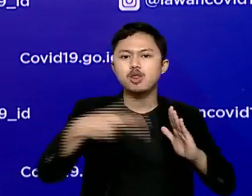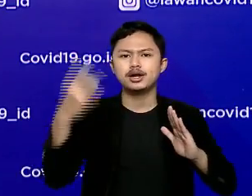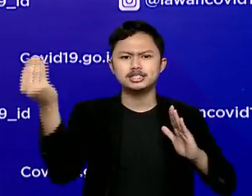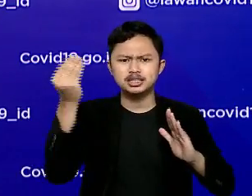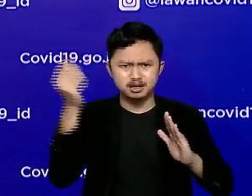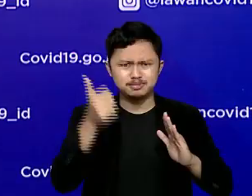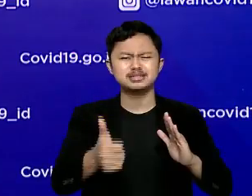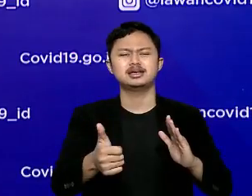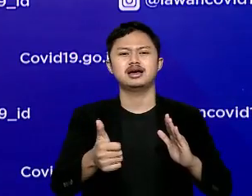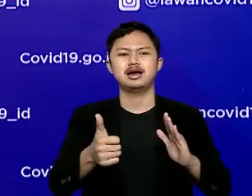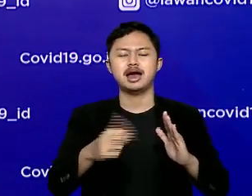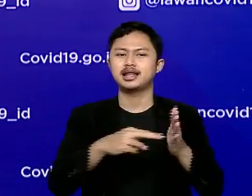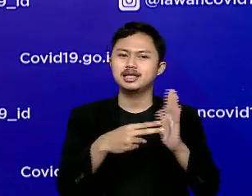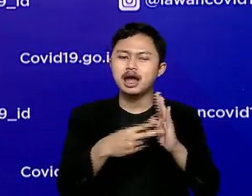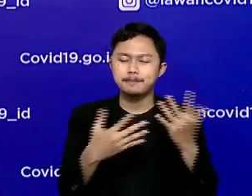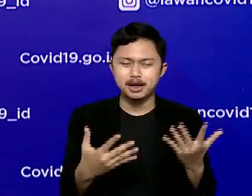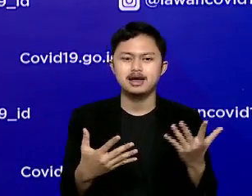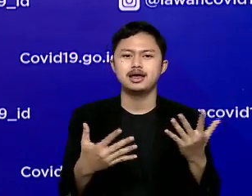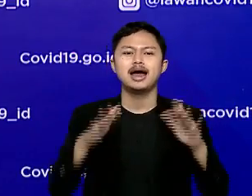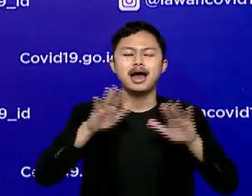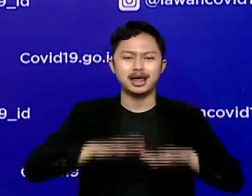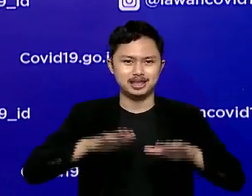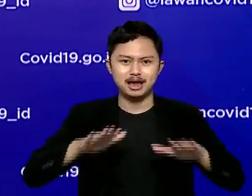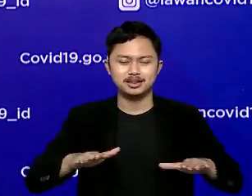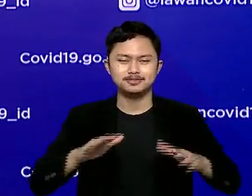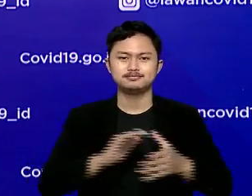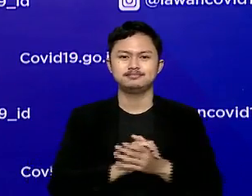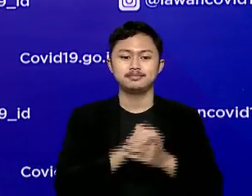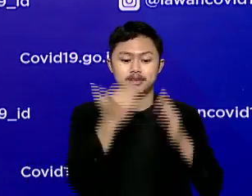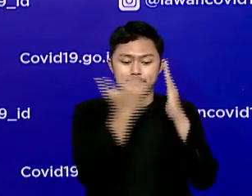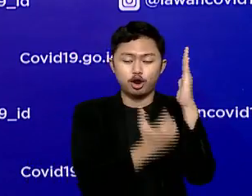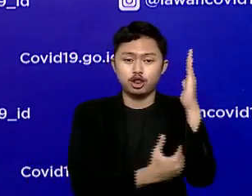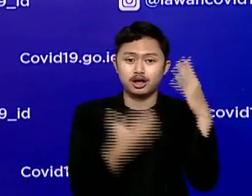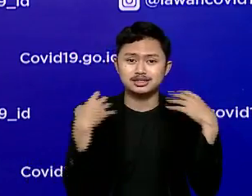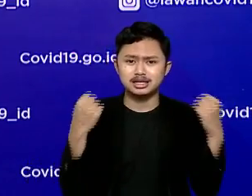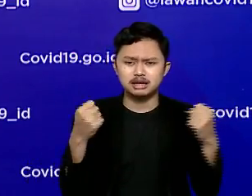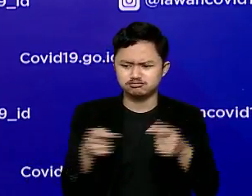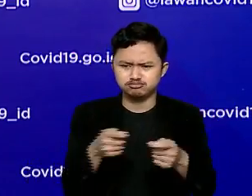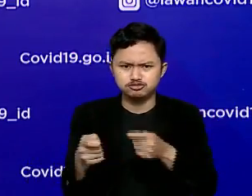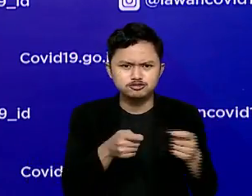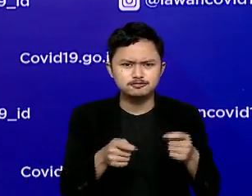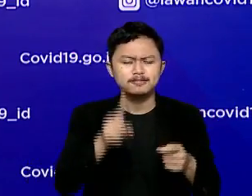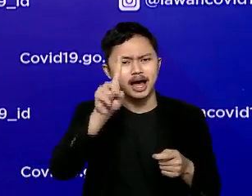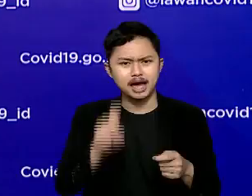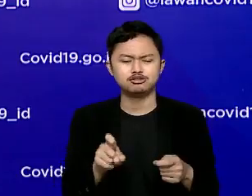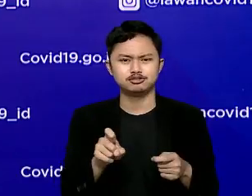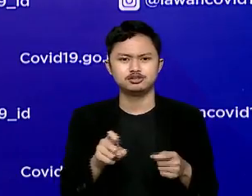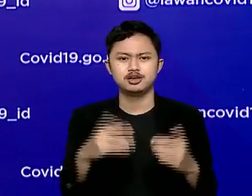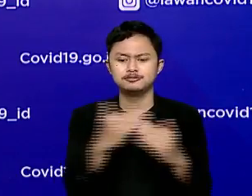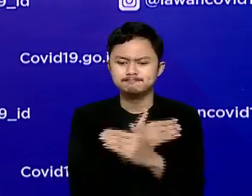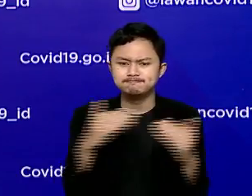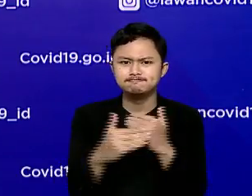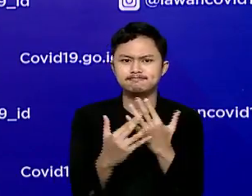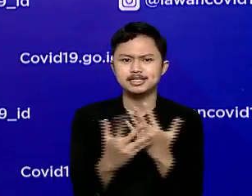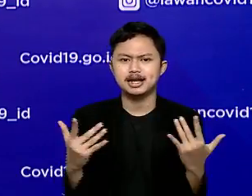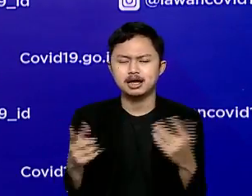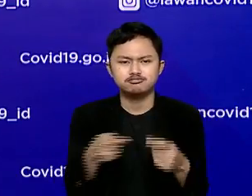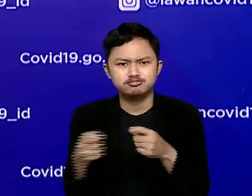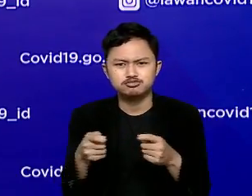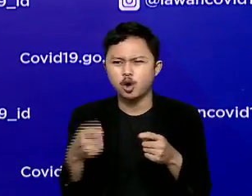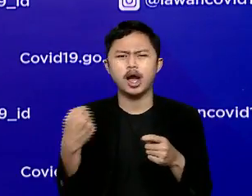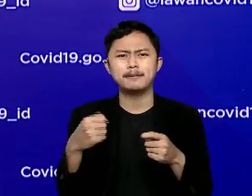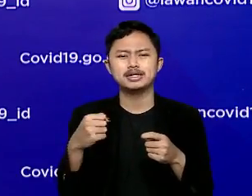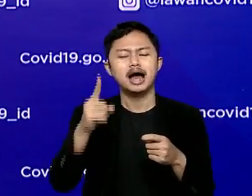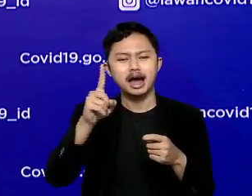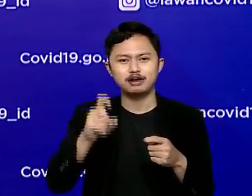perhatian. Ketidakpatuhan protokol kesehatan dan mobilitas yang tidak terkendali merupakan situasi yang